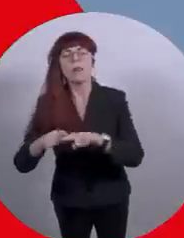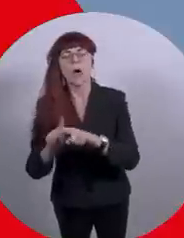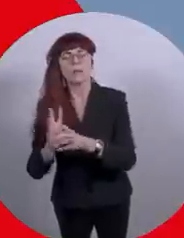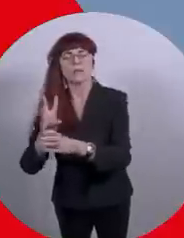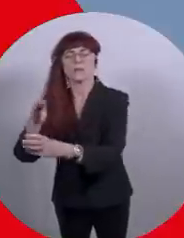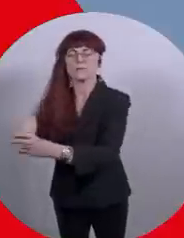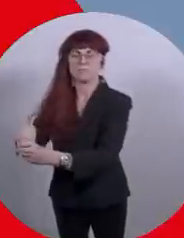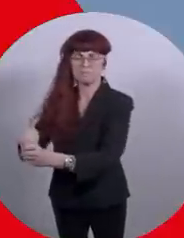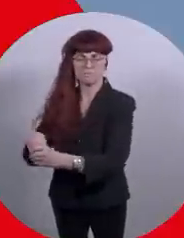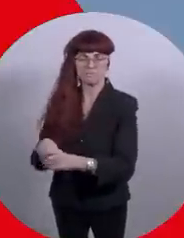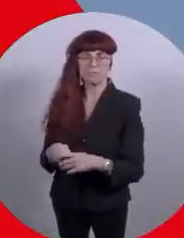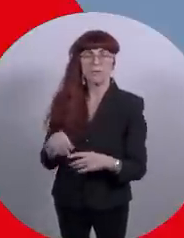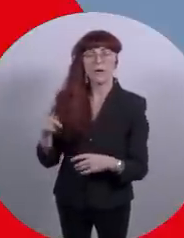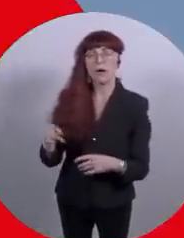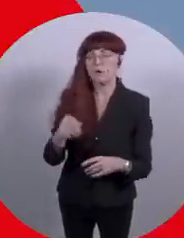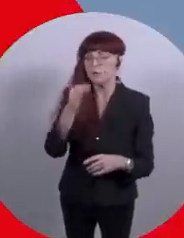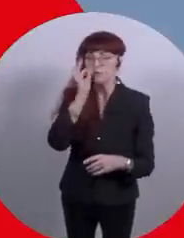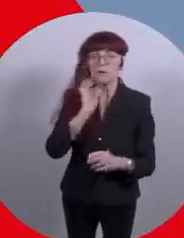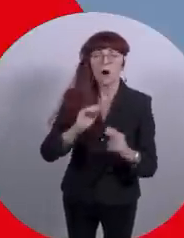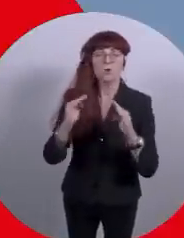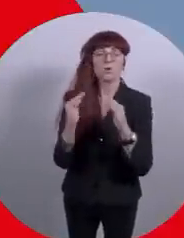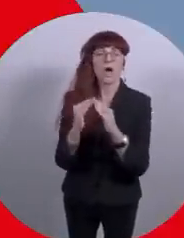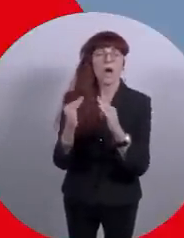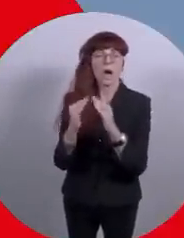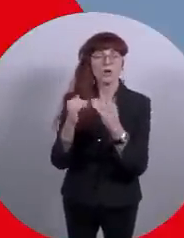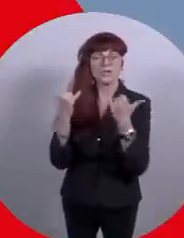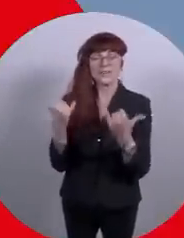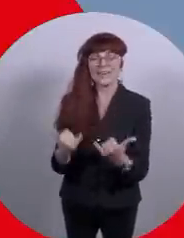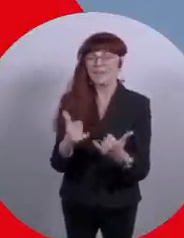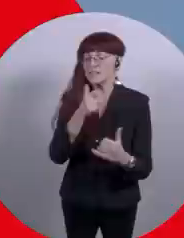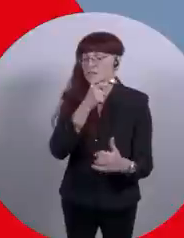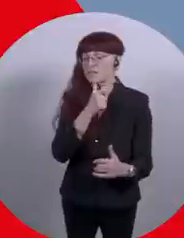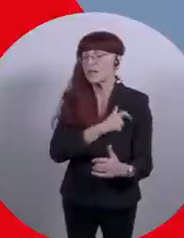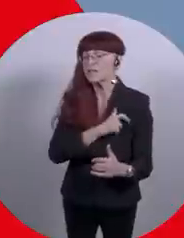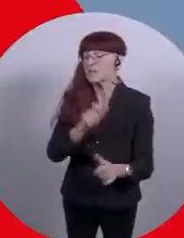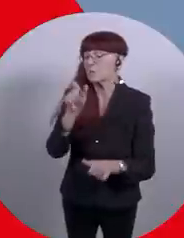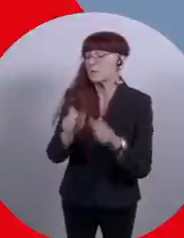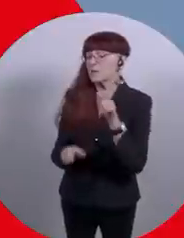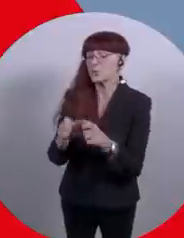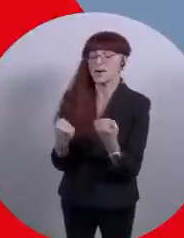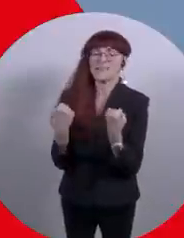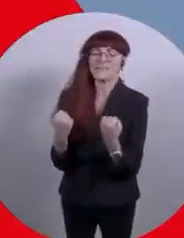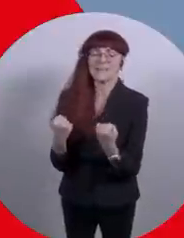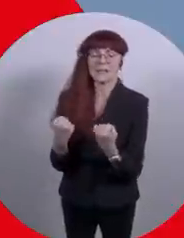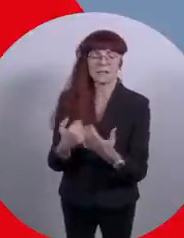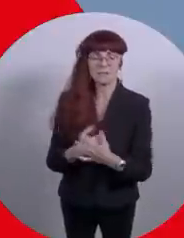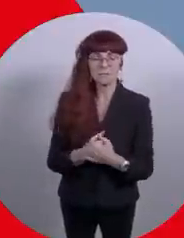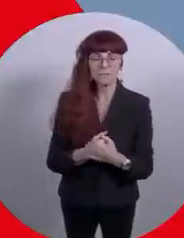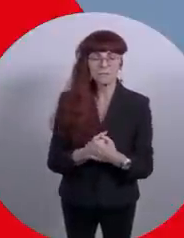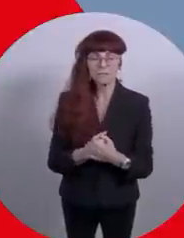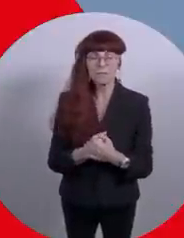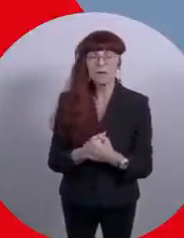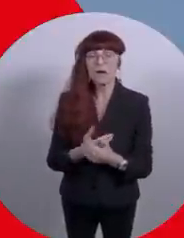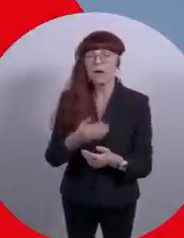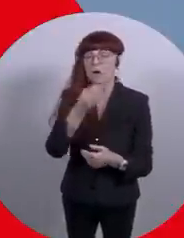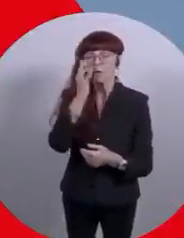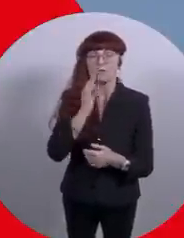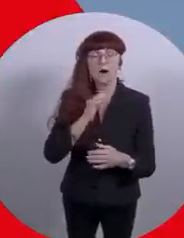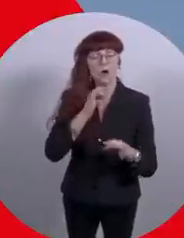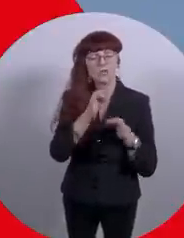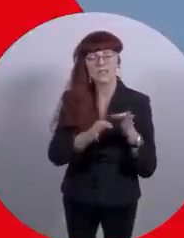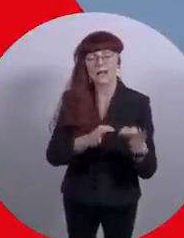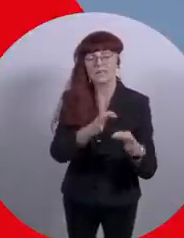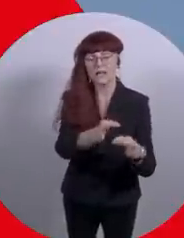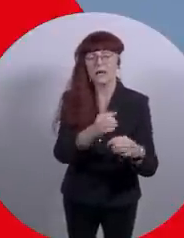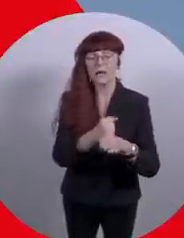hat dazu geführt dass das Frauenhaus damit absolut finanziell und personell abgesichert ist wir haben eine frauenstrategie vor